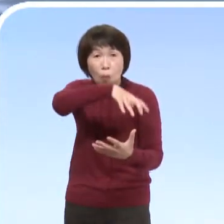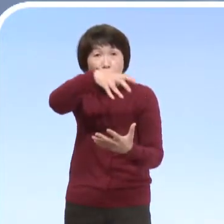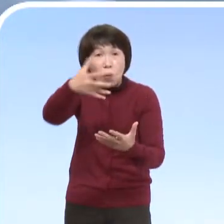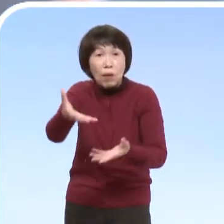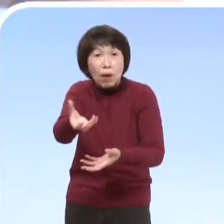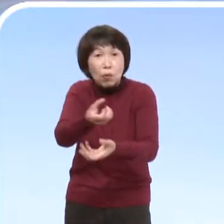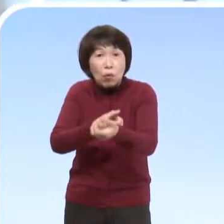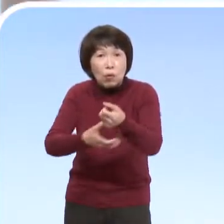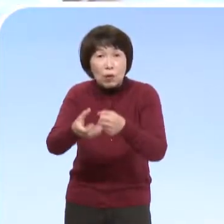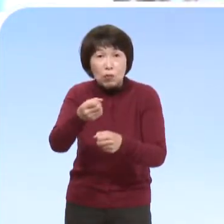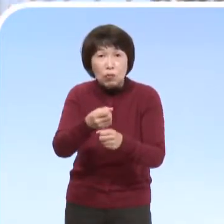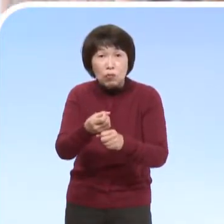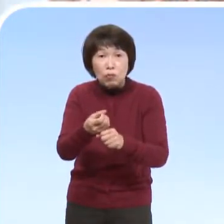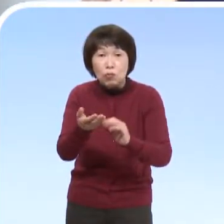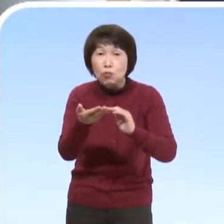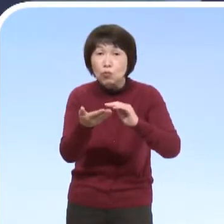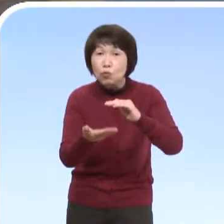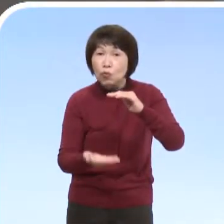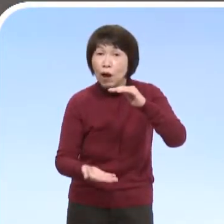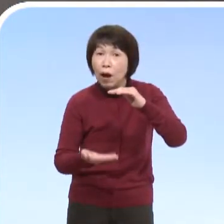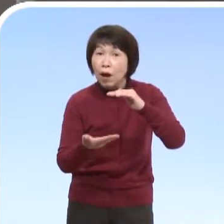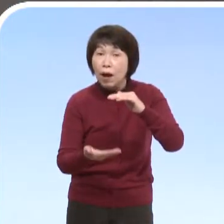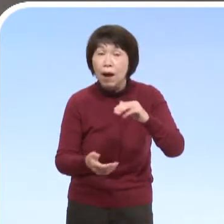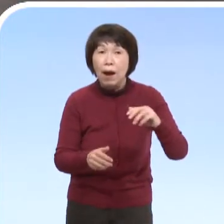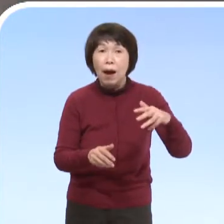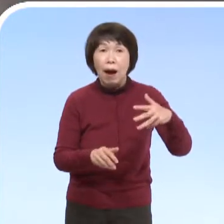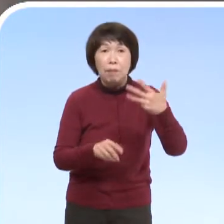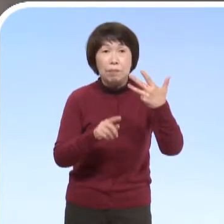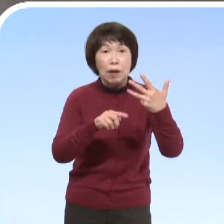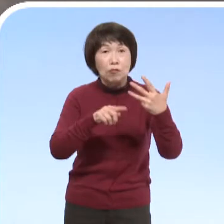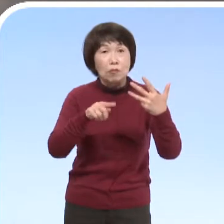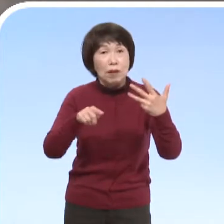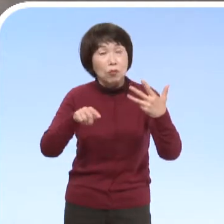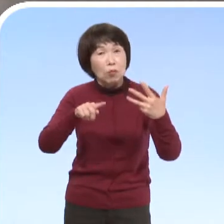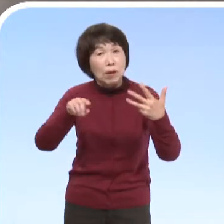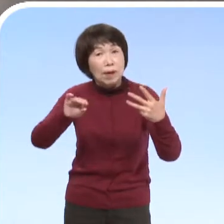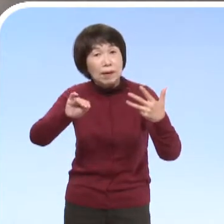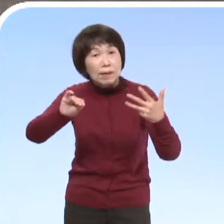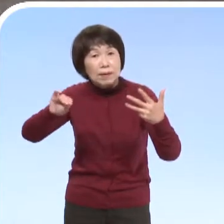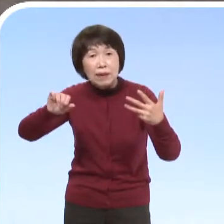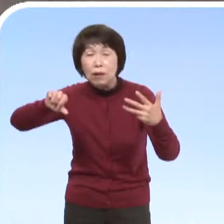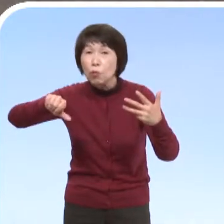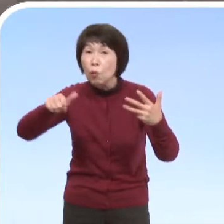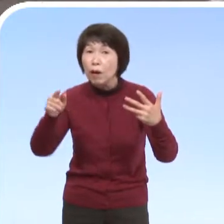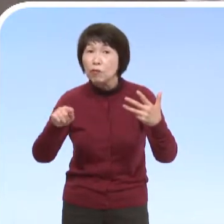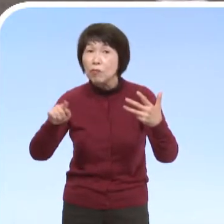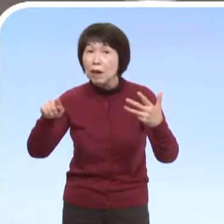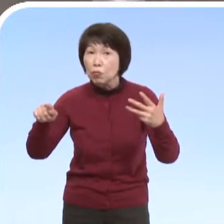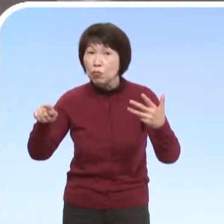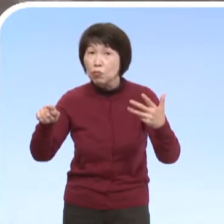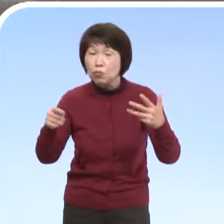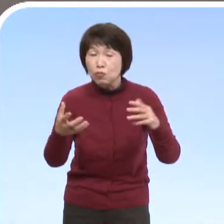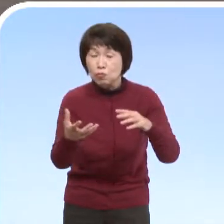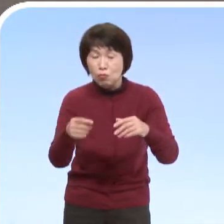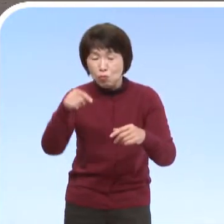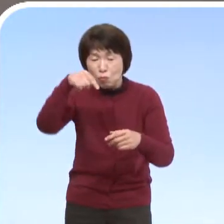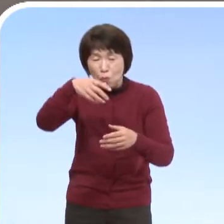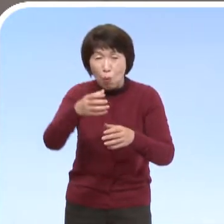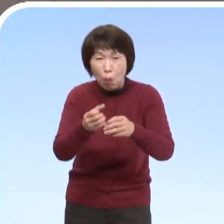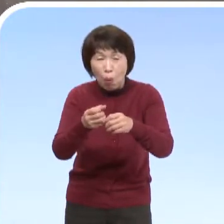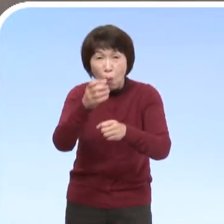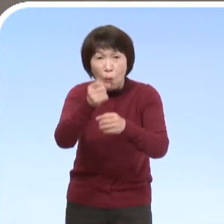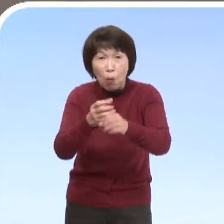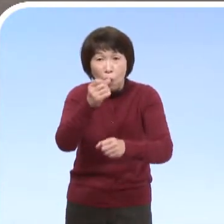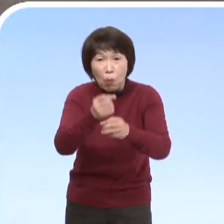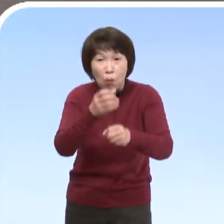から 1500m まで、加護にサバとか魚の餌をつけ て, 餌をつけて、 でその中に入ってきた